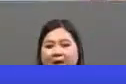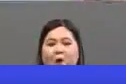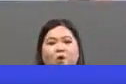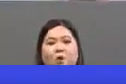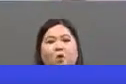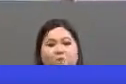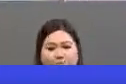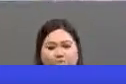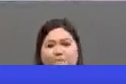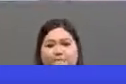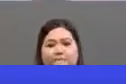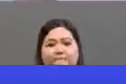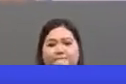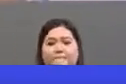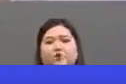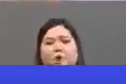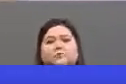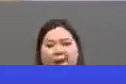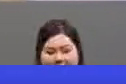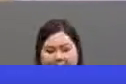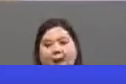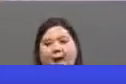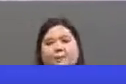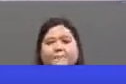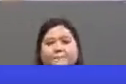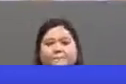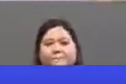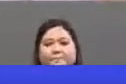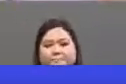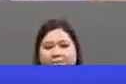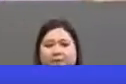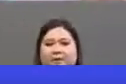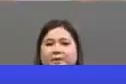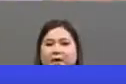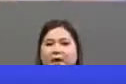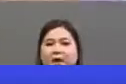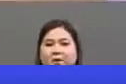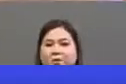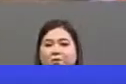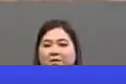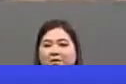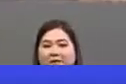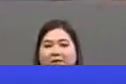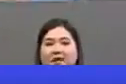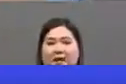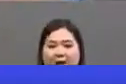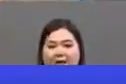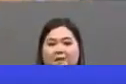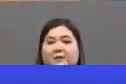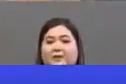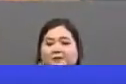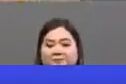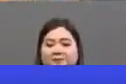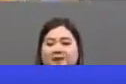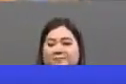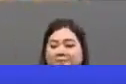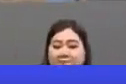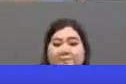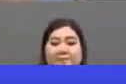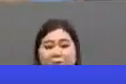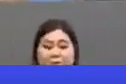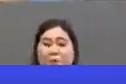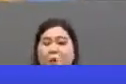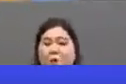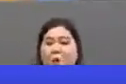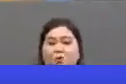ก็คณะกรรมาธิการก็เช่นกันนะคะจะเอาจริงเอาจังในเรื่องนี้พร้อมกับจะเร่งดำเนินการให้รอบคอบแล้วก็ประสบความสำเร็จให้